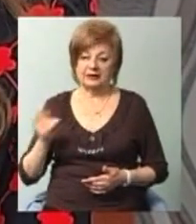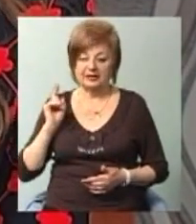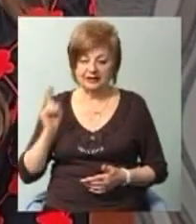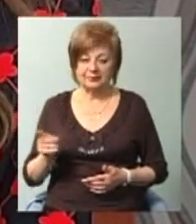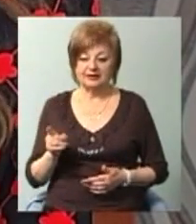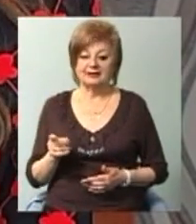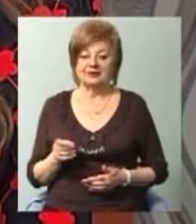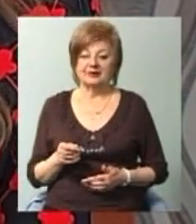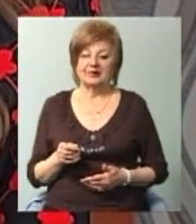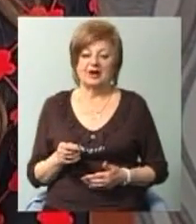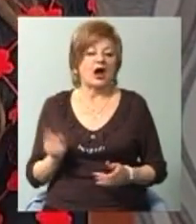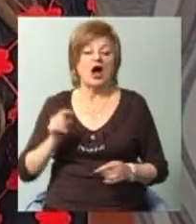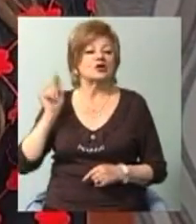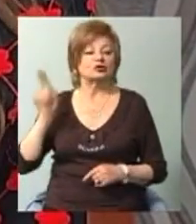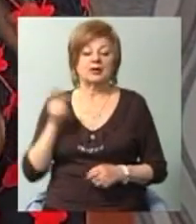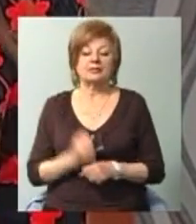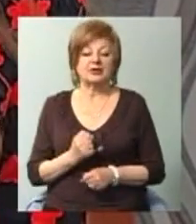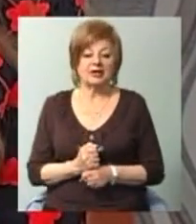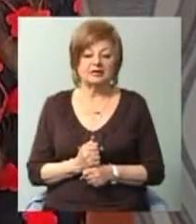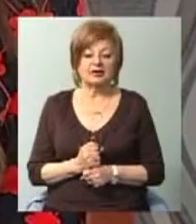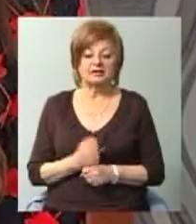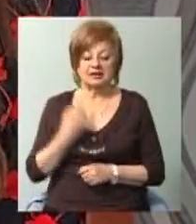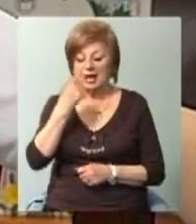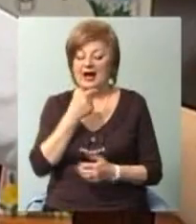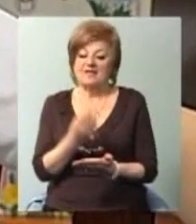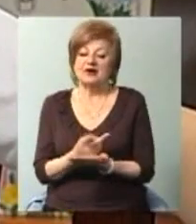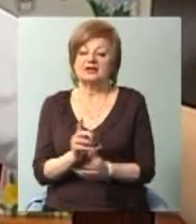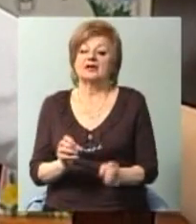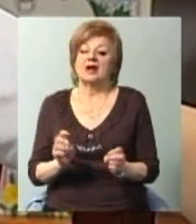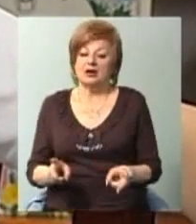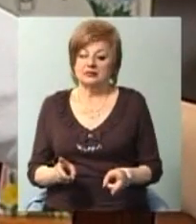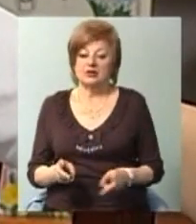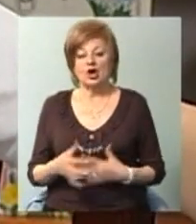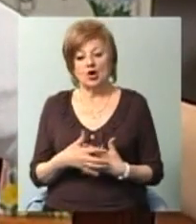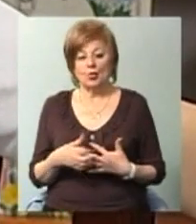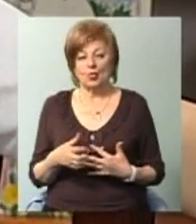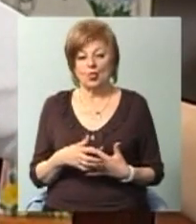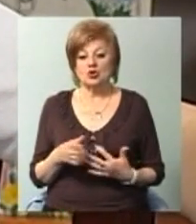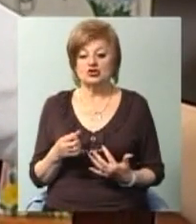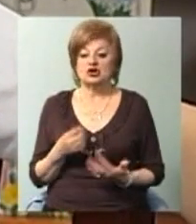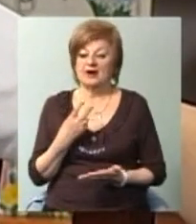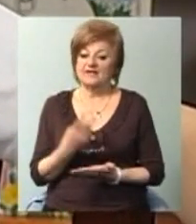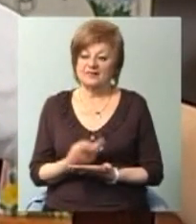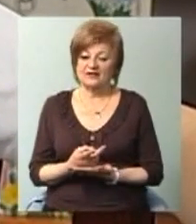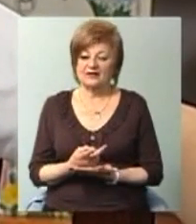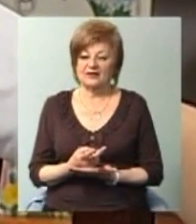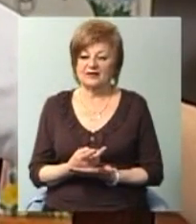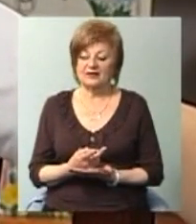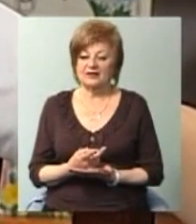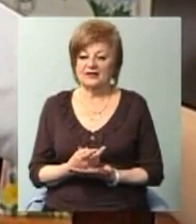Бельгії бенгальська кішка. Що вона там робить? Що це за кішка? Як вона виглядає? Вона з